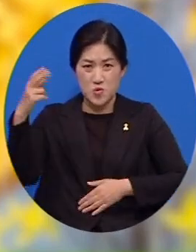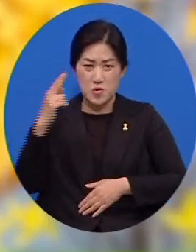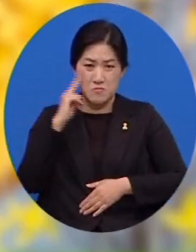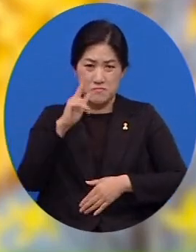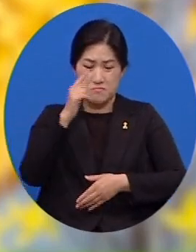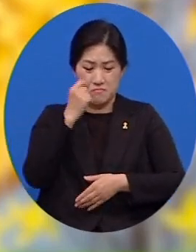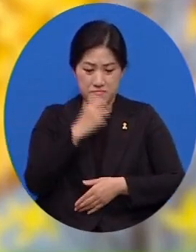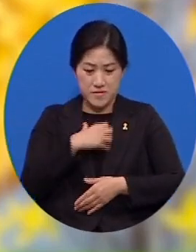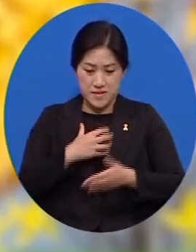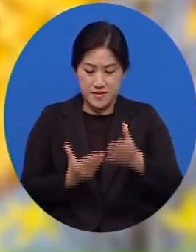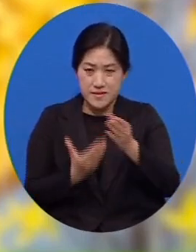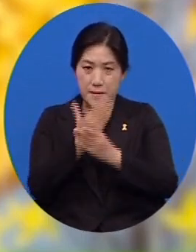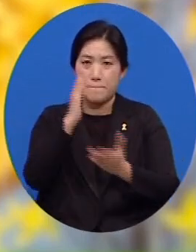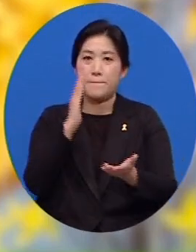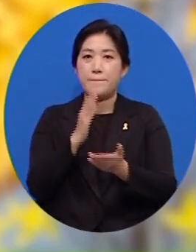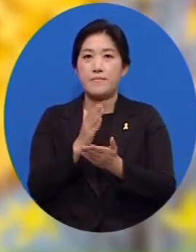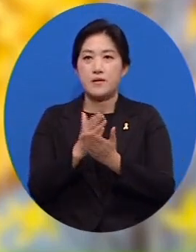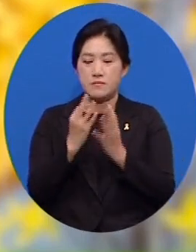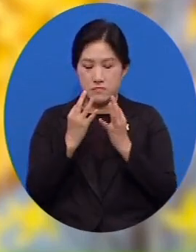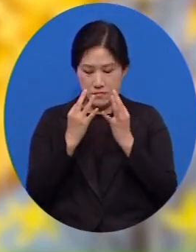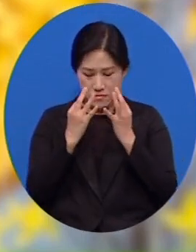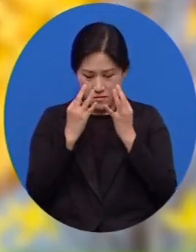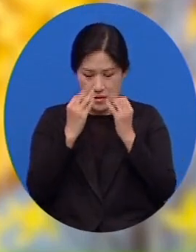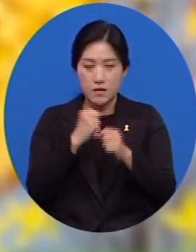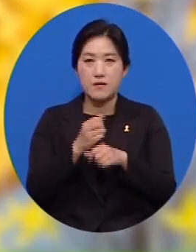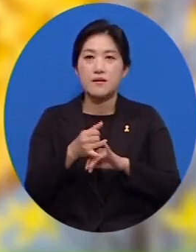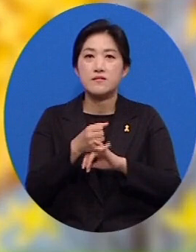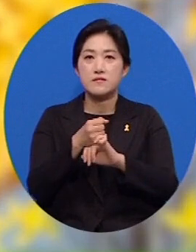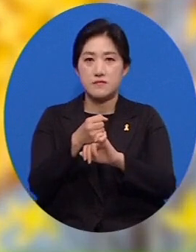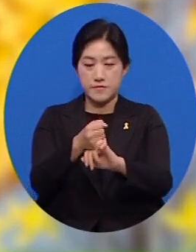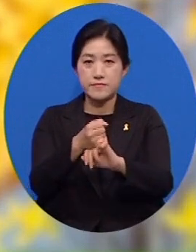발생하지 않도록 최선을 다하겠습니다.